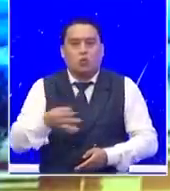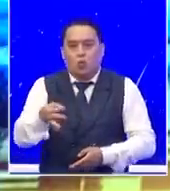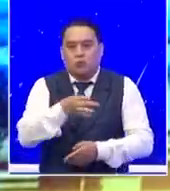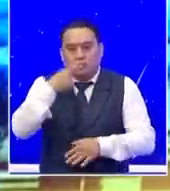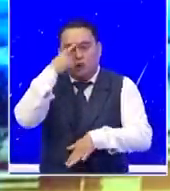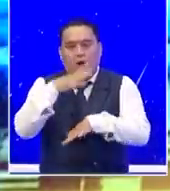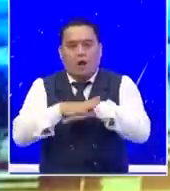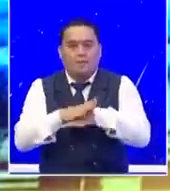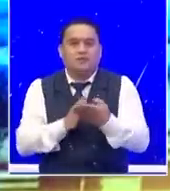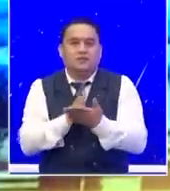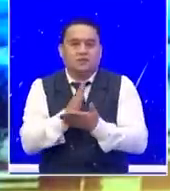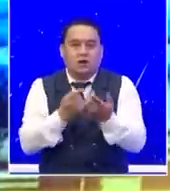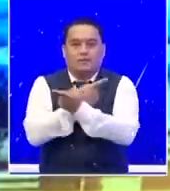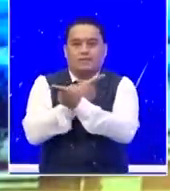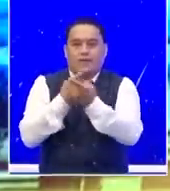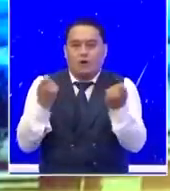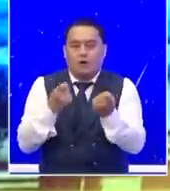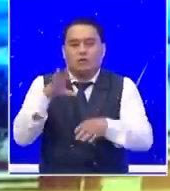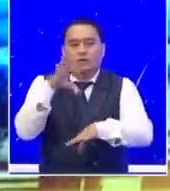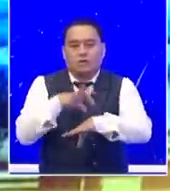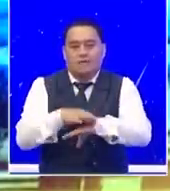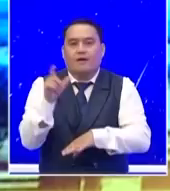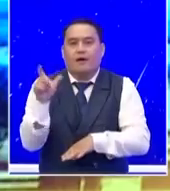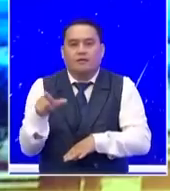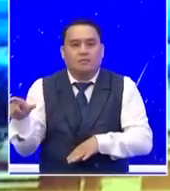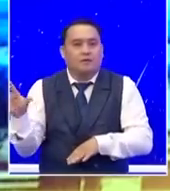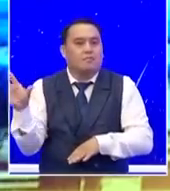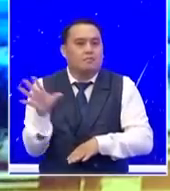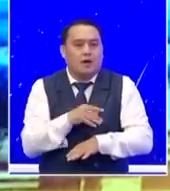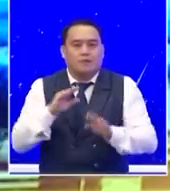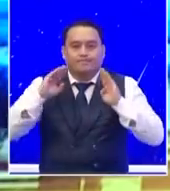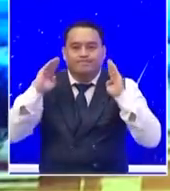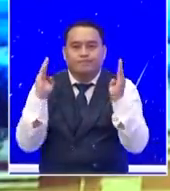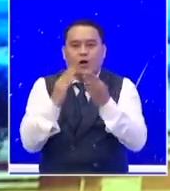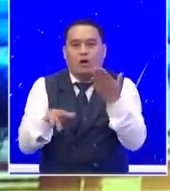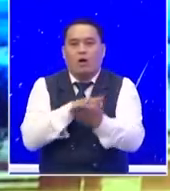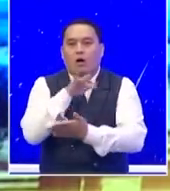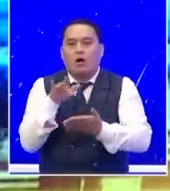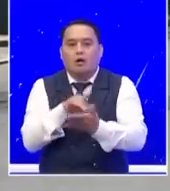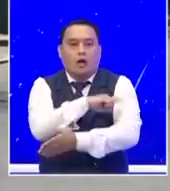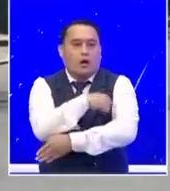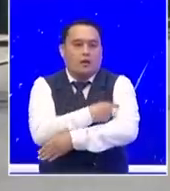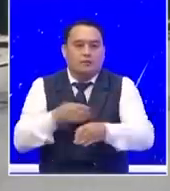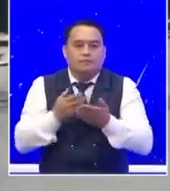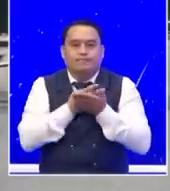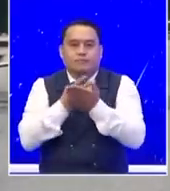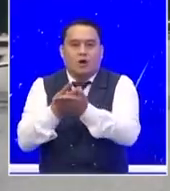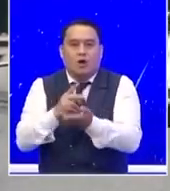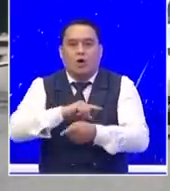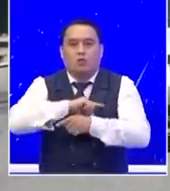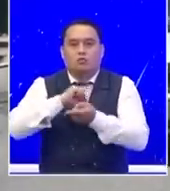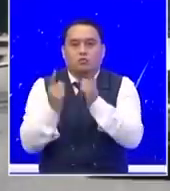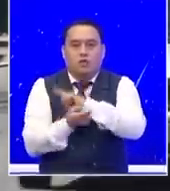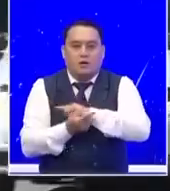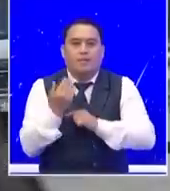әкімдігі баспасөз қызметінің хабарлауынша анықталған науқастардың барлығы оқшауланып қаладағы жұқпалы аурулар бөліміне ауыстырылды.